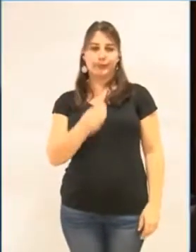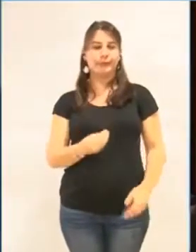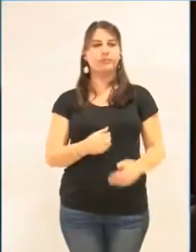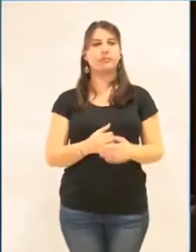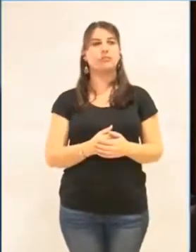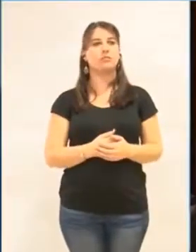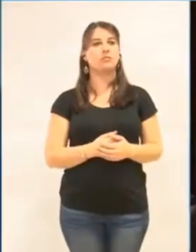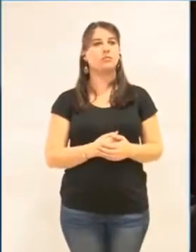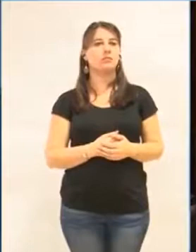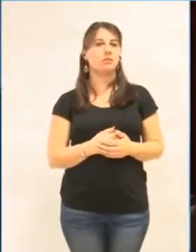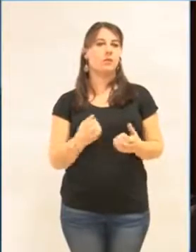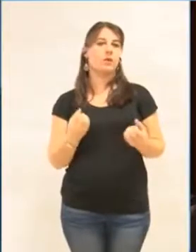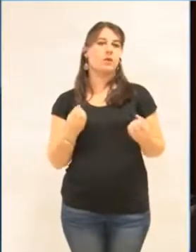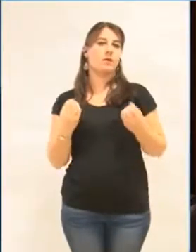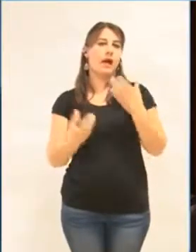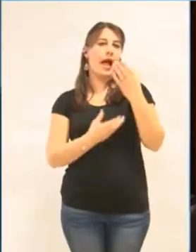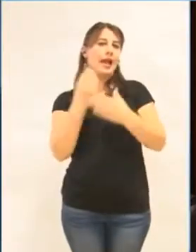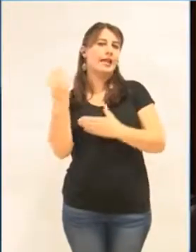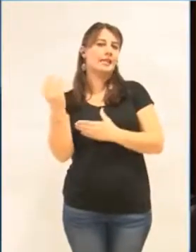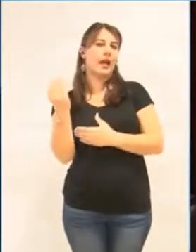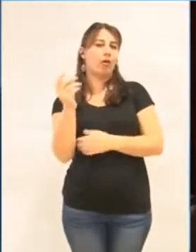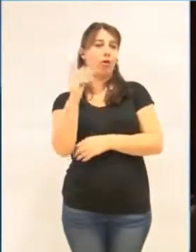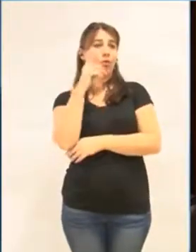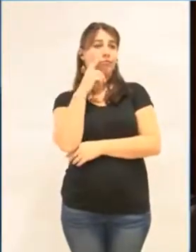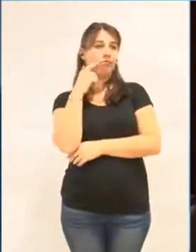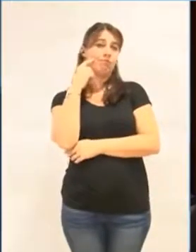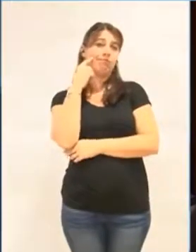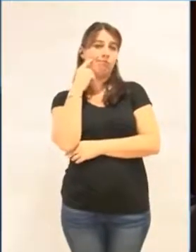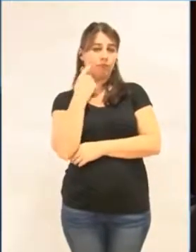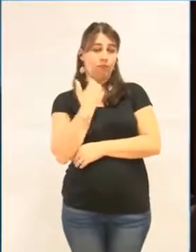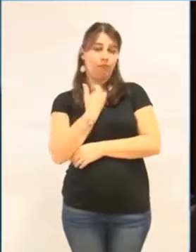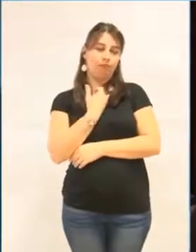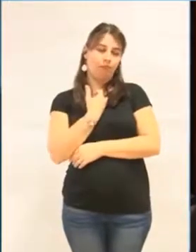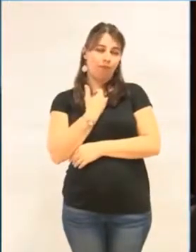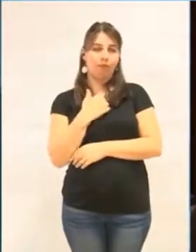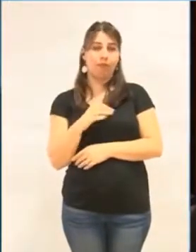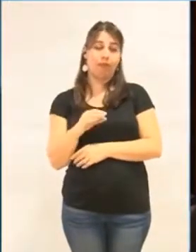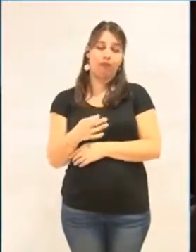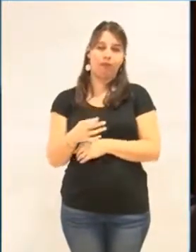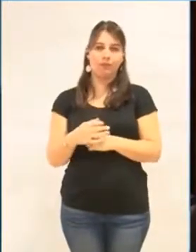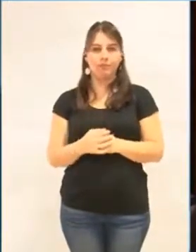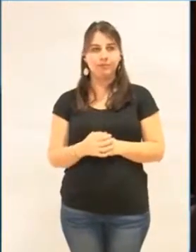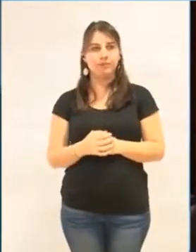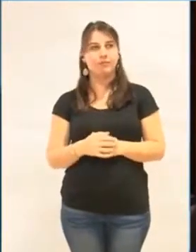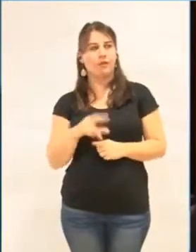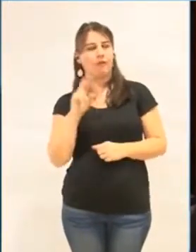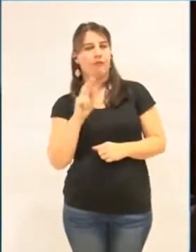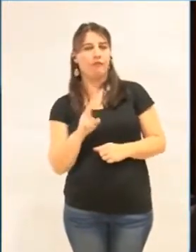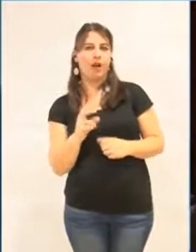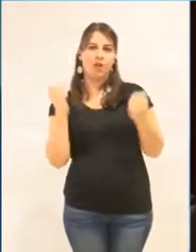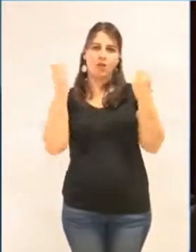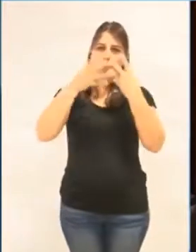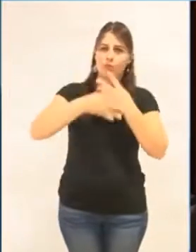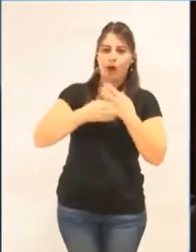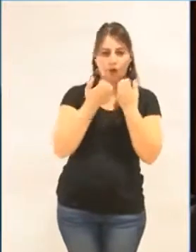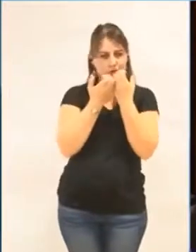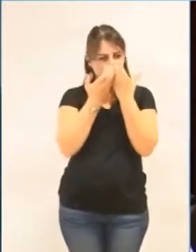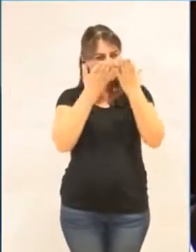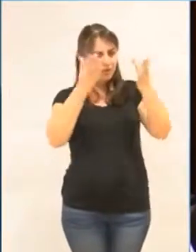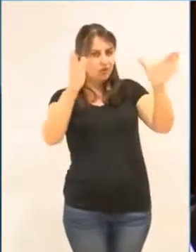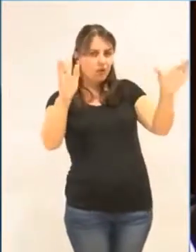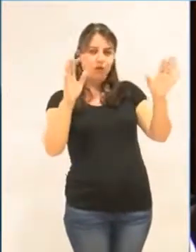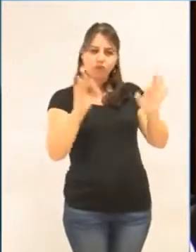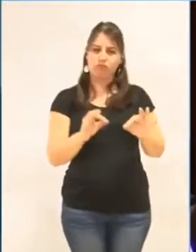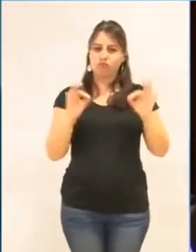peut prêter à sourire à l'extérieur de l'Assemblée sur la probité et la transparence à nul autre pareil